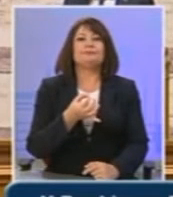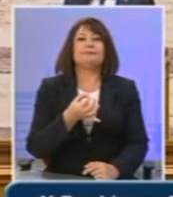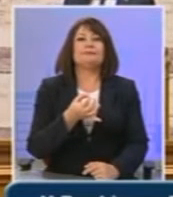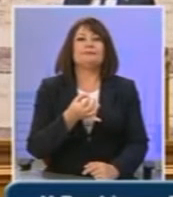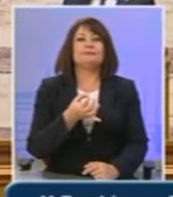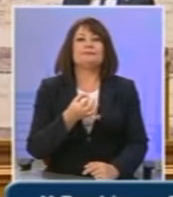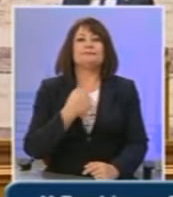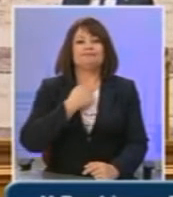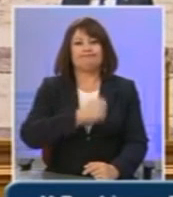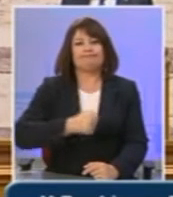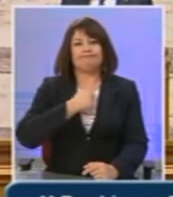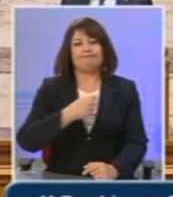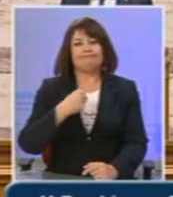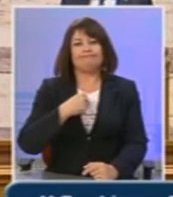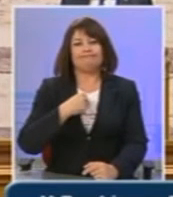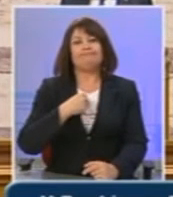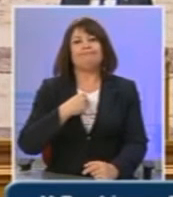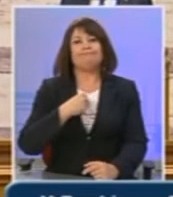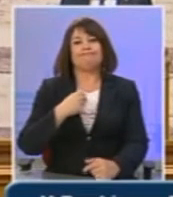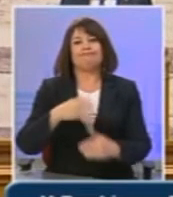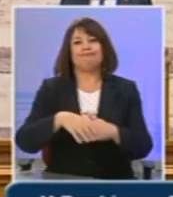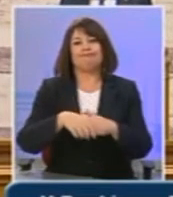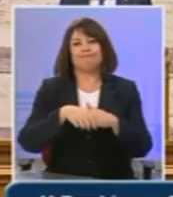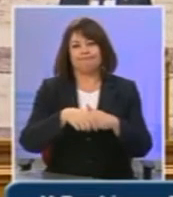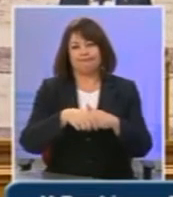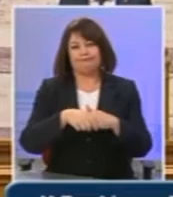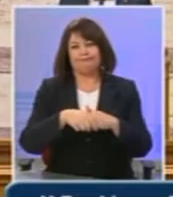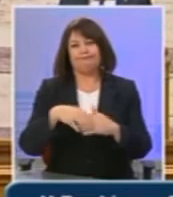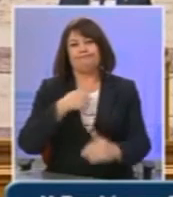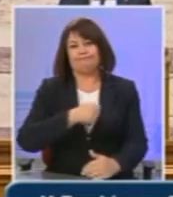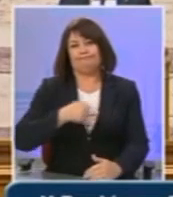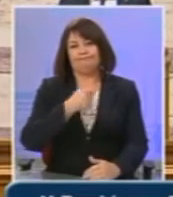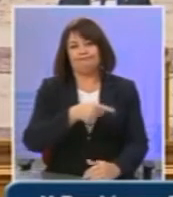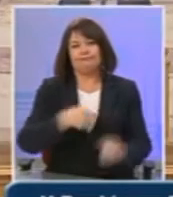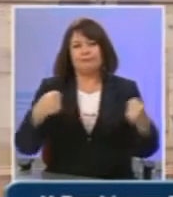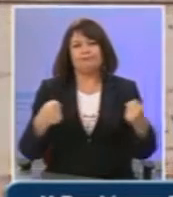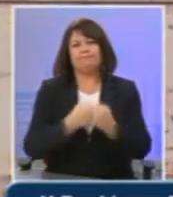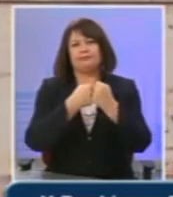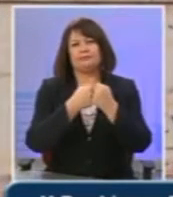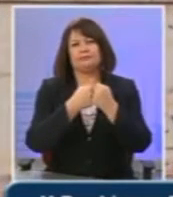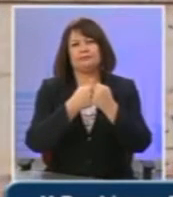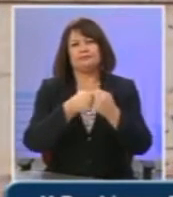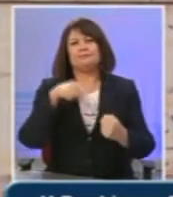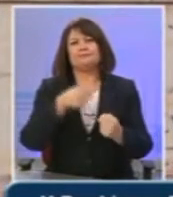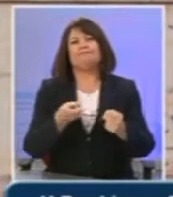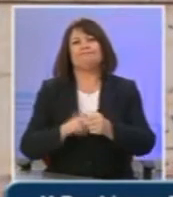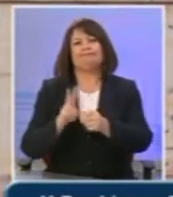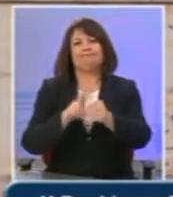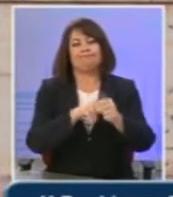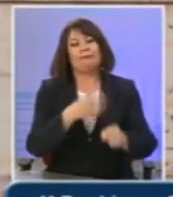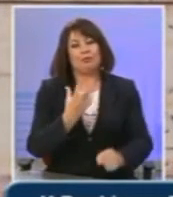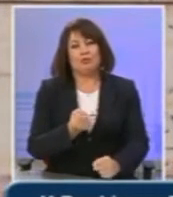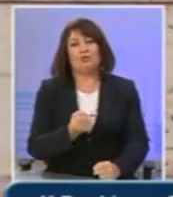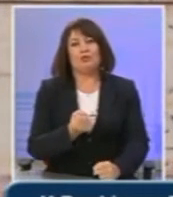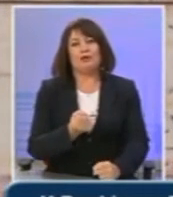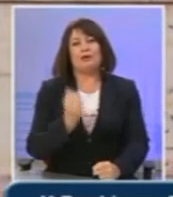την οδύνη και τα συλληπιτήρια για το ατύχημα και τα θύματα